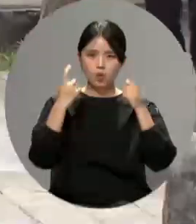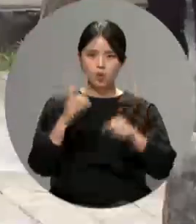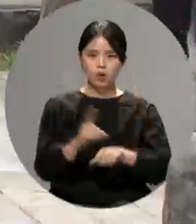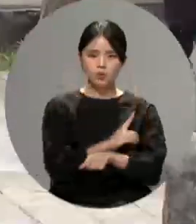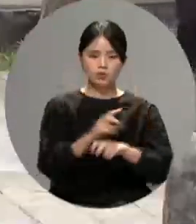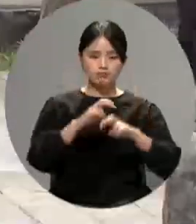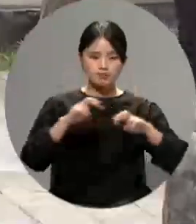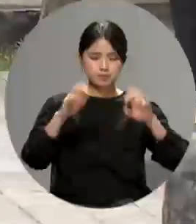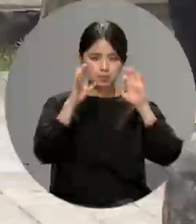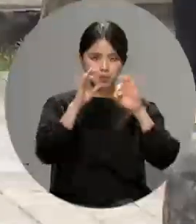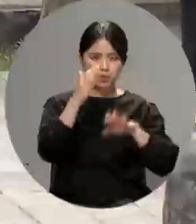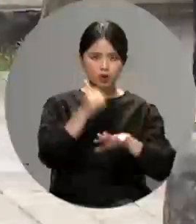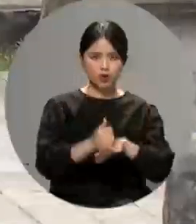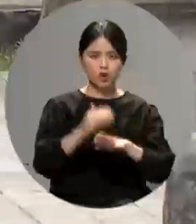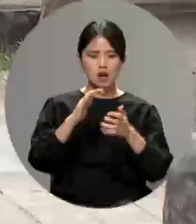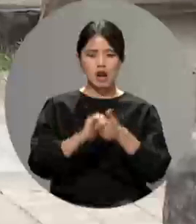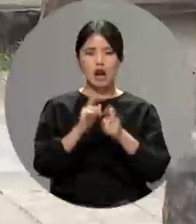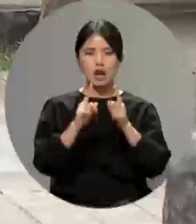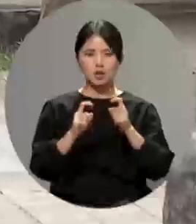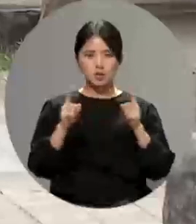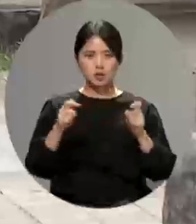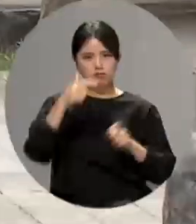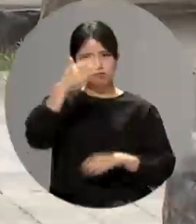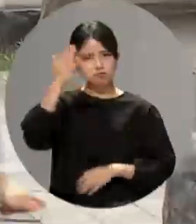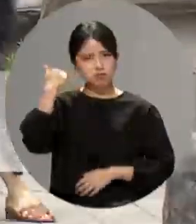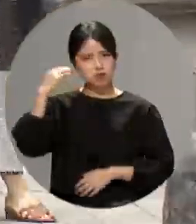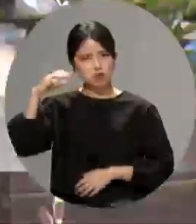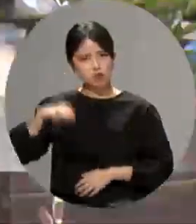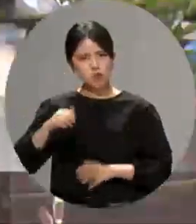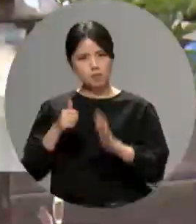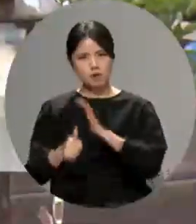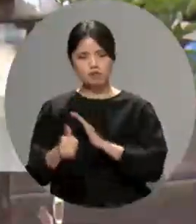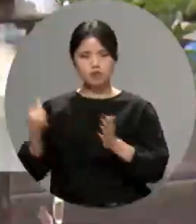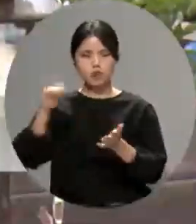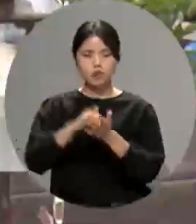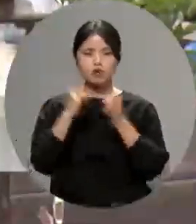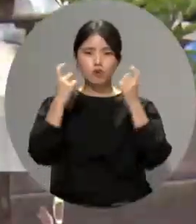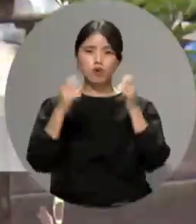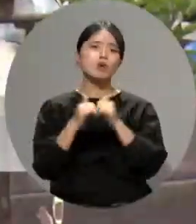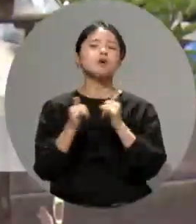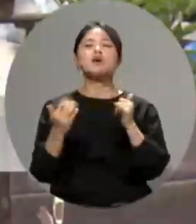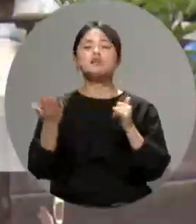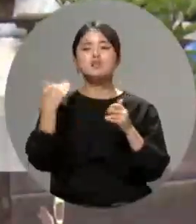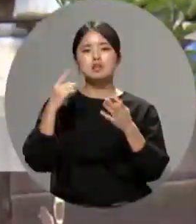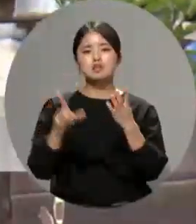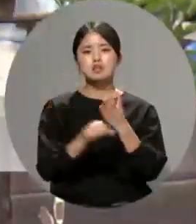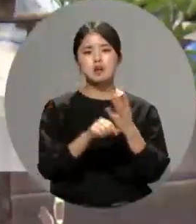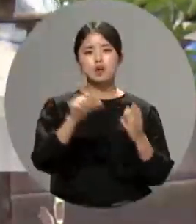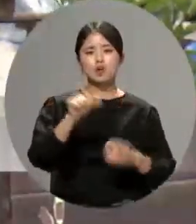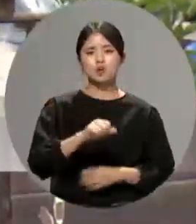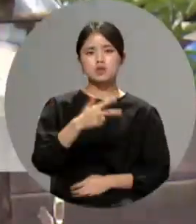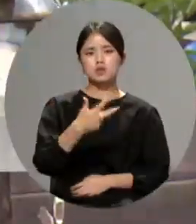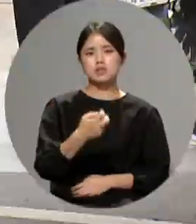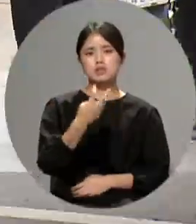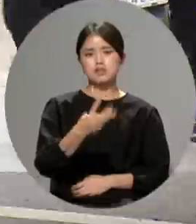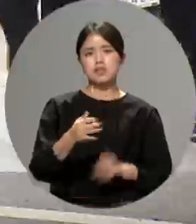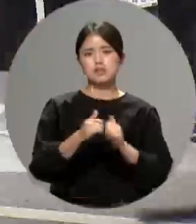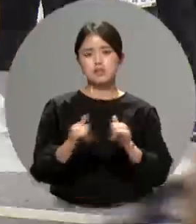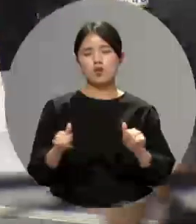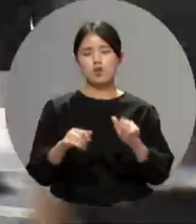자료를 분석한 결과 한옥마을과 구도심을 방문한 외국인 관광객은 지난 4월 5,273명,